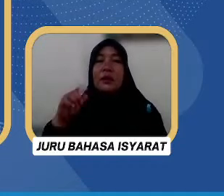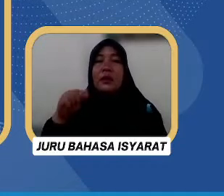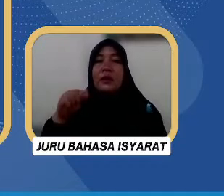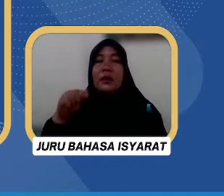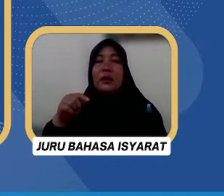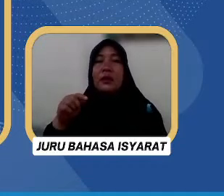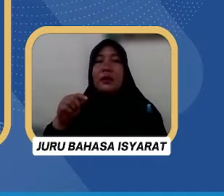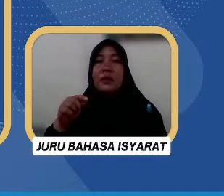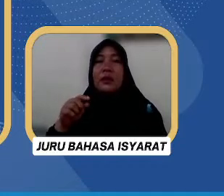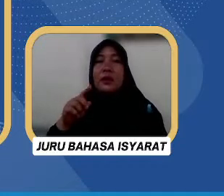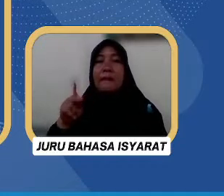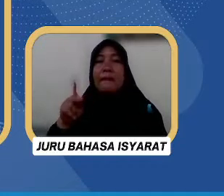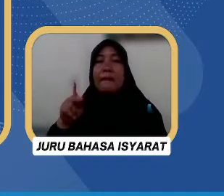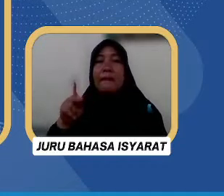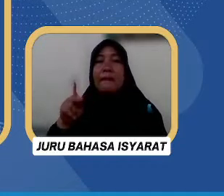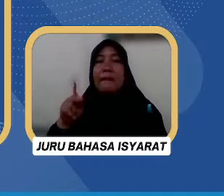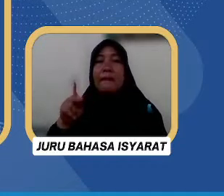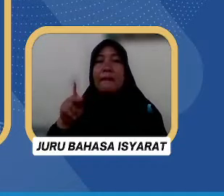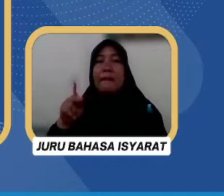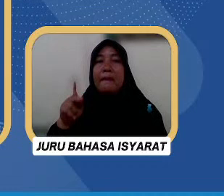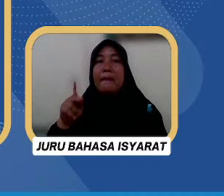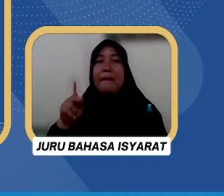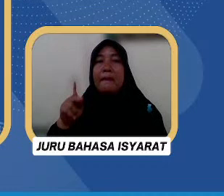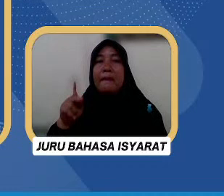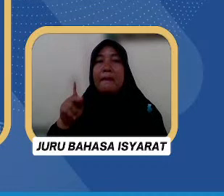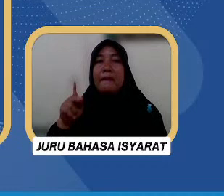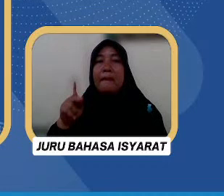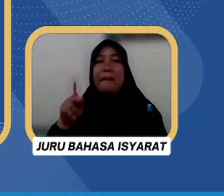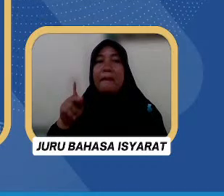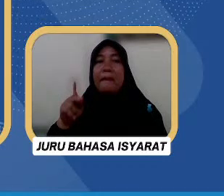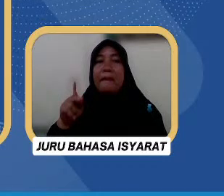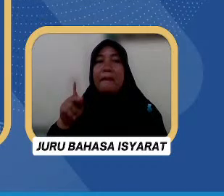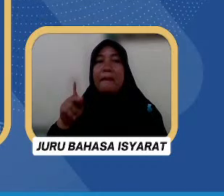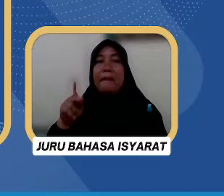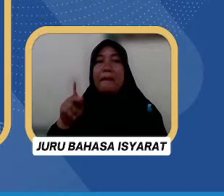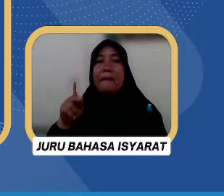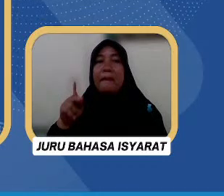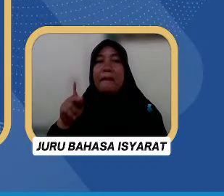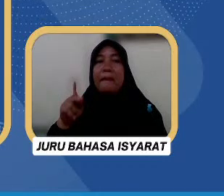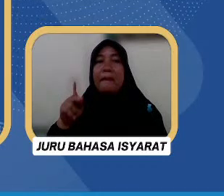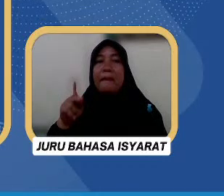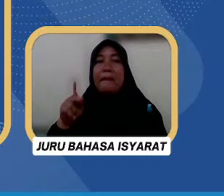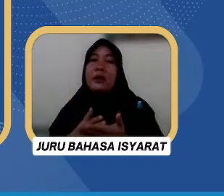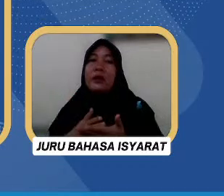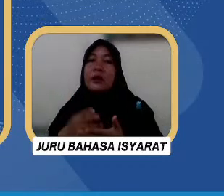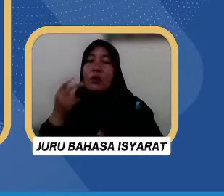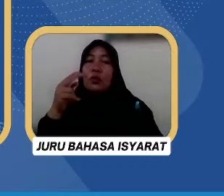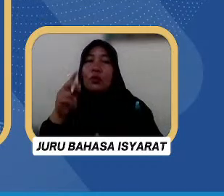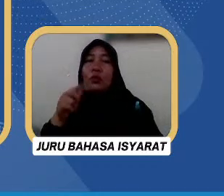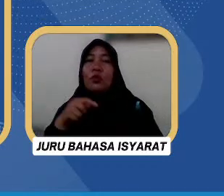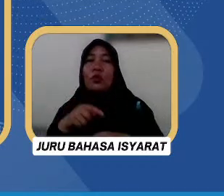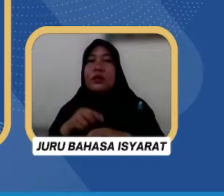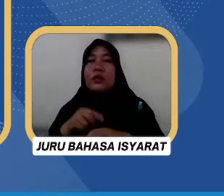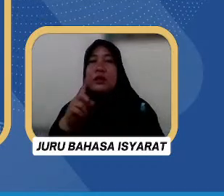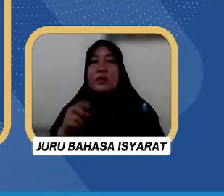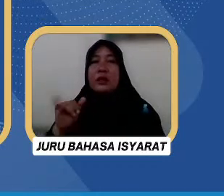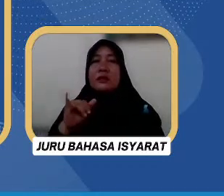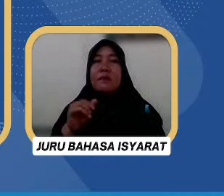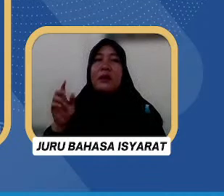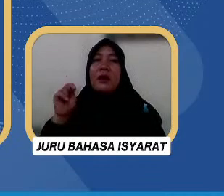dipertanyakan ya. Kita panggil dulu ya, yaitu ada Kak Arta Bogi. Halo Kak Arta, apakah masih